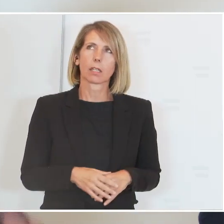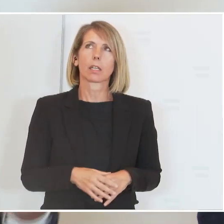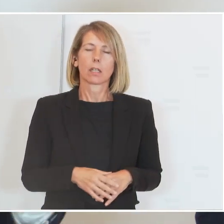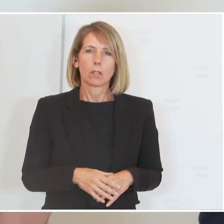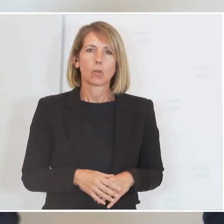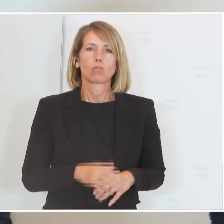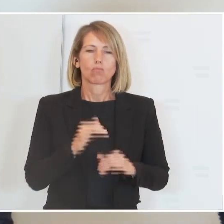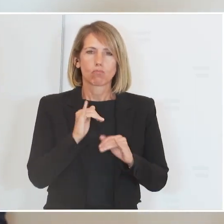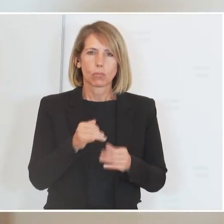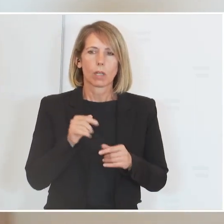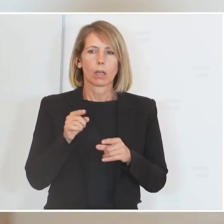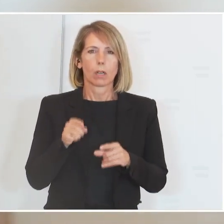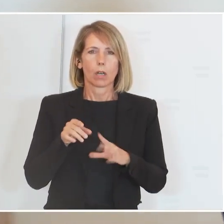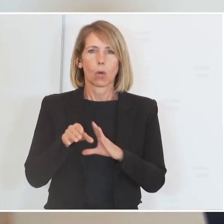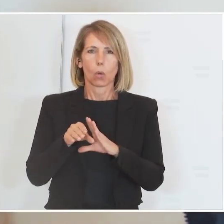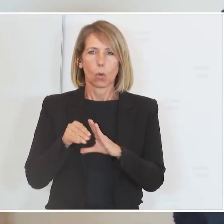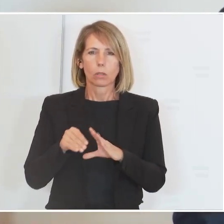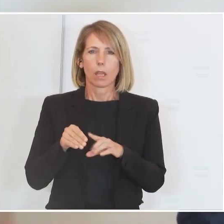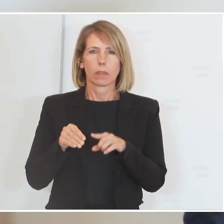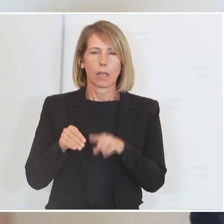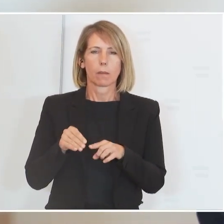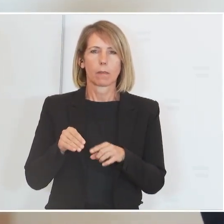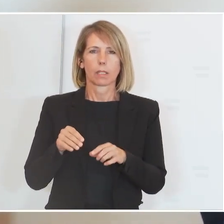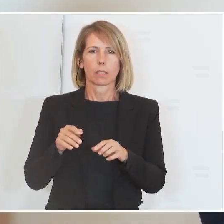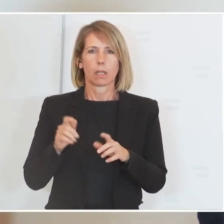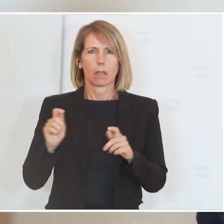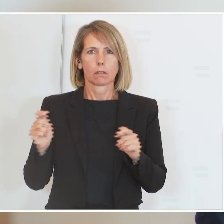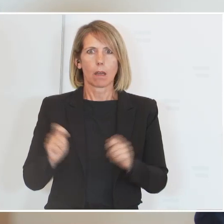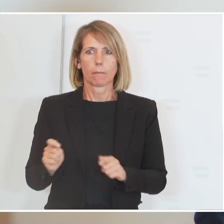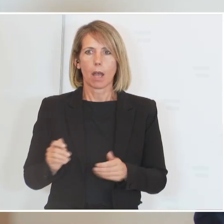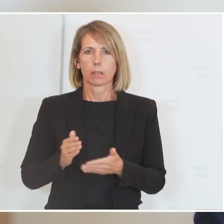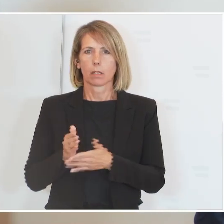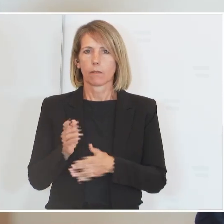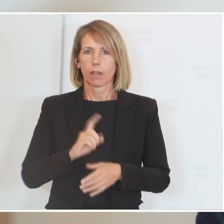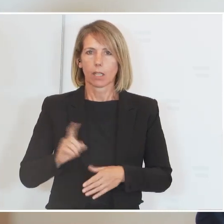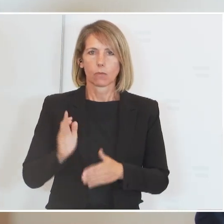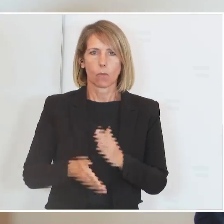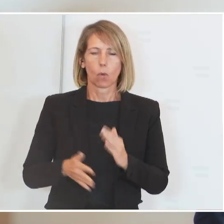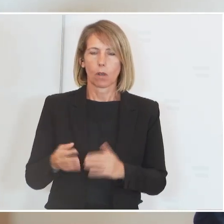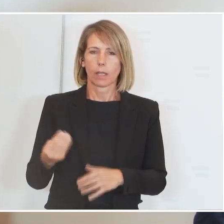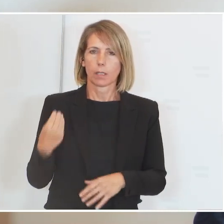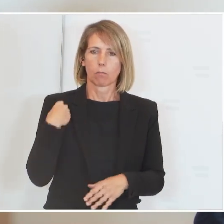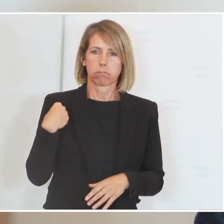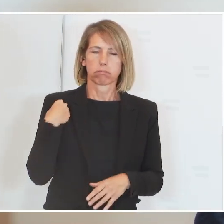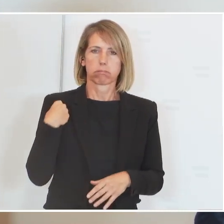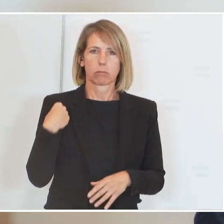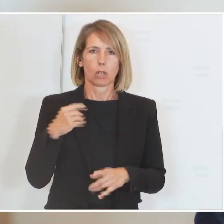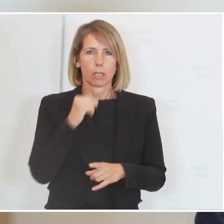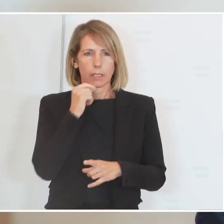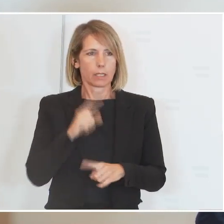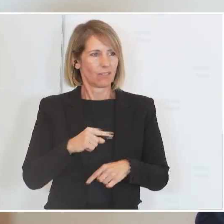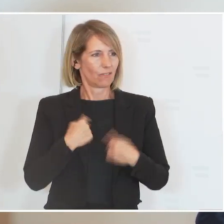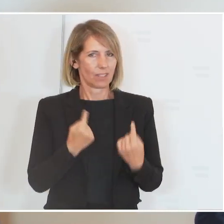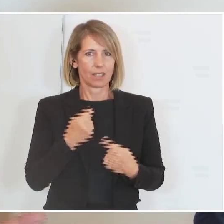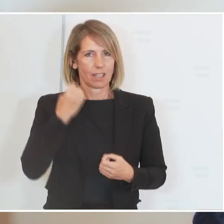es war dieses Unternehmen, das uns eigentlich die Dramatik übers Wochenende mitgeteilt hat. Wir haben die Dramatik nicht erfunden, sondern